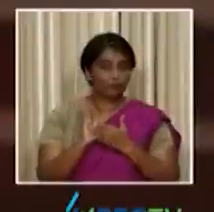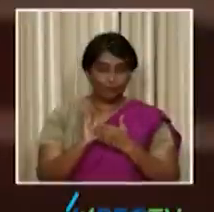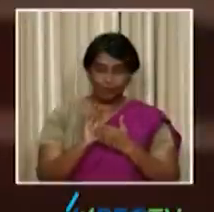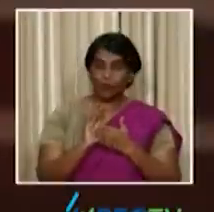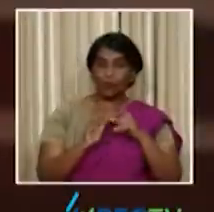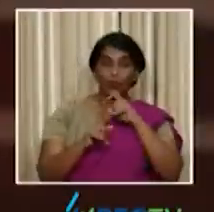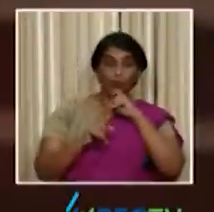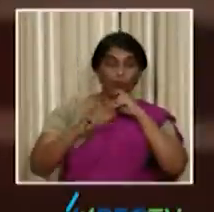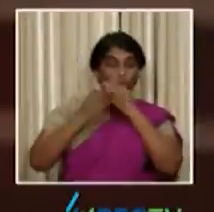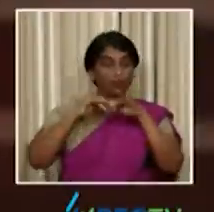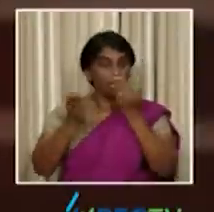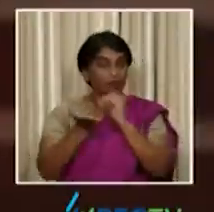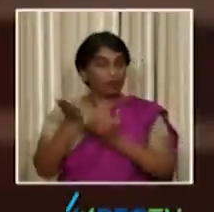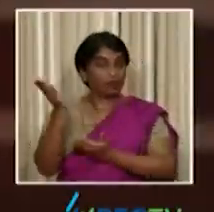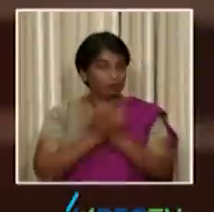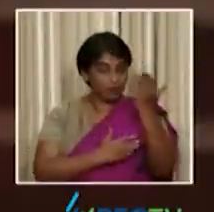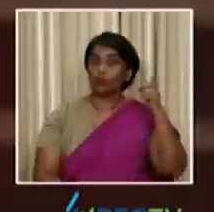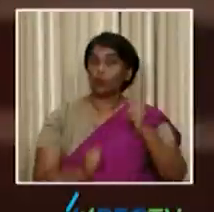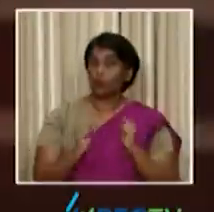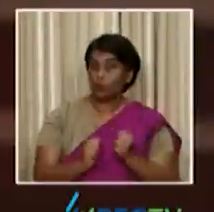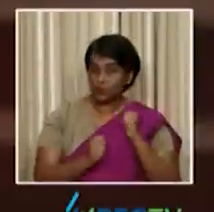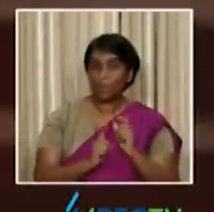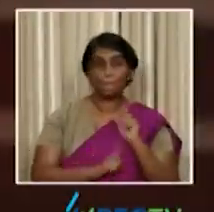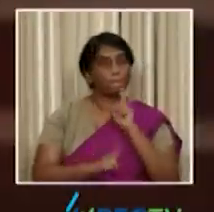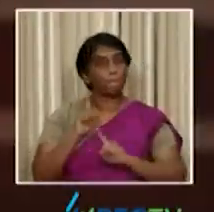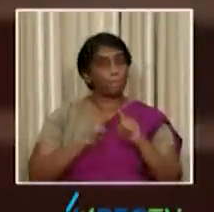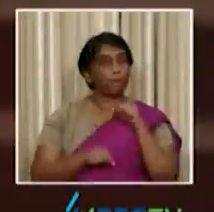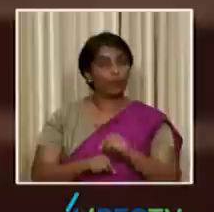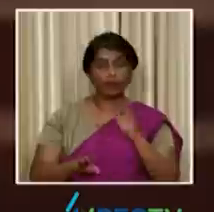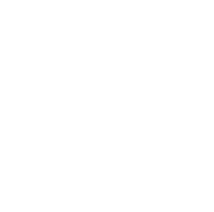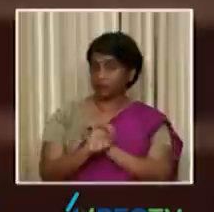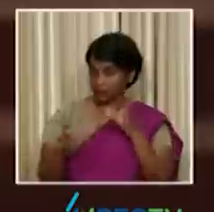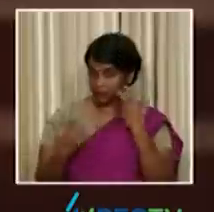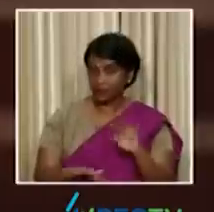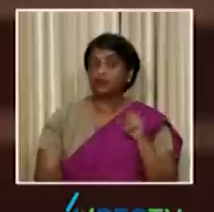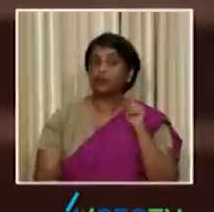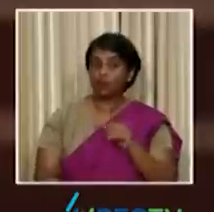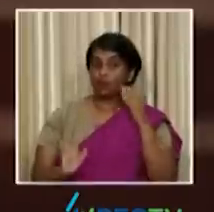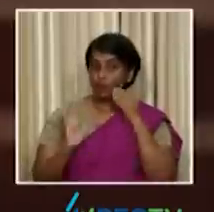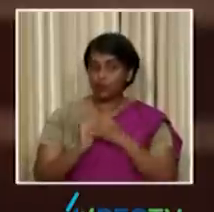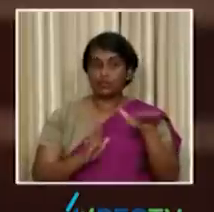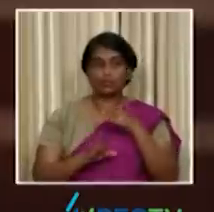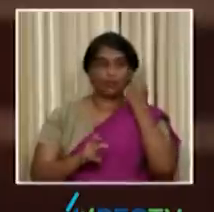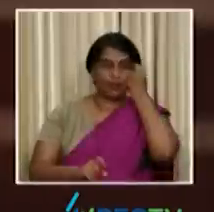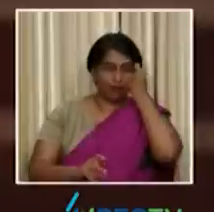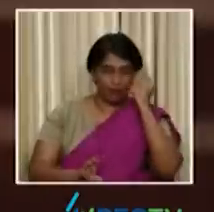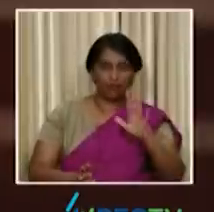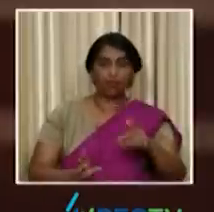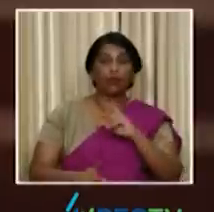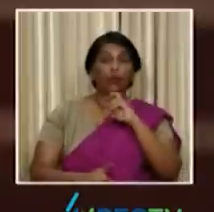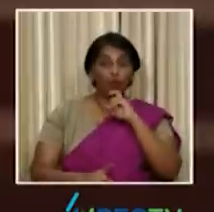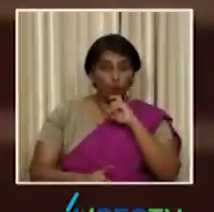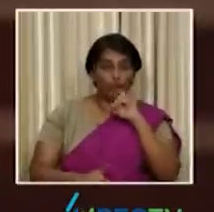ඉහළ අධිකරණයේ තීරණයක් ලබා දෙන්න තියෙන අවස්ථාවේදී පාර්ලිමේන්තුවේදී මේක ප්‍රකාශ කරලා මේ පිළිබඳව සමාජ මතයක් හදලා